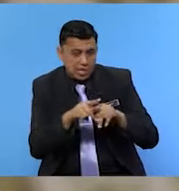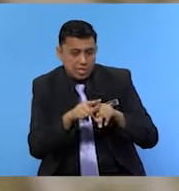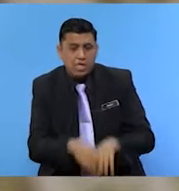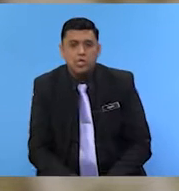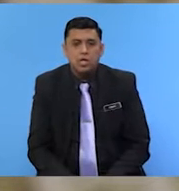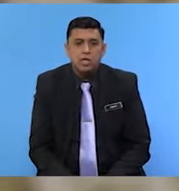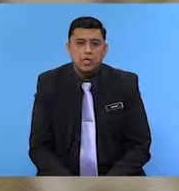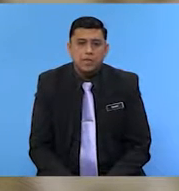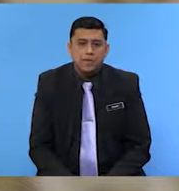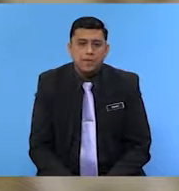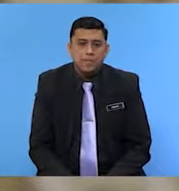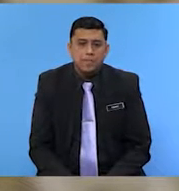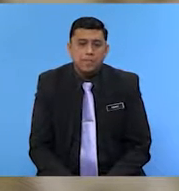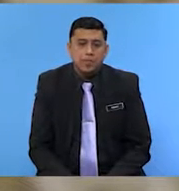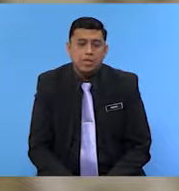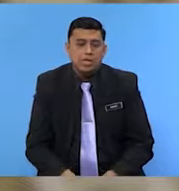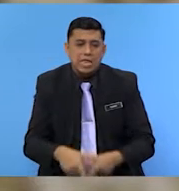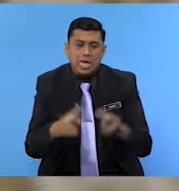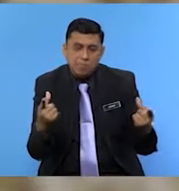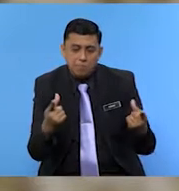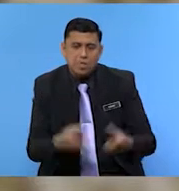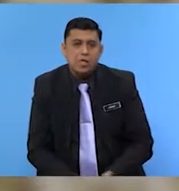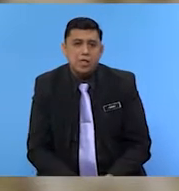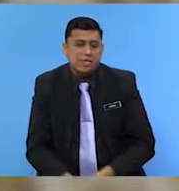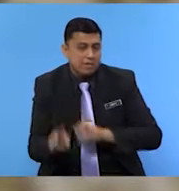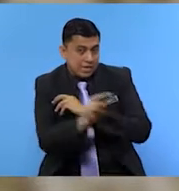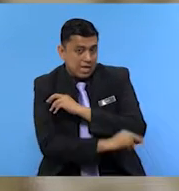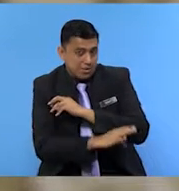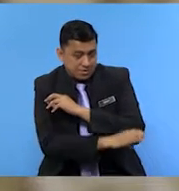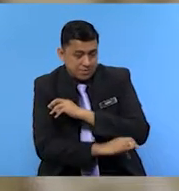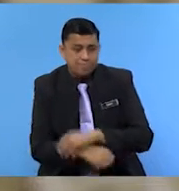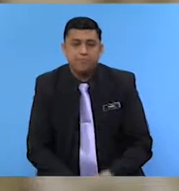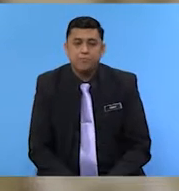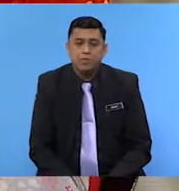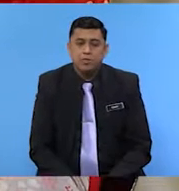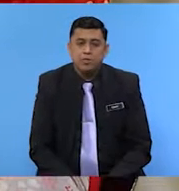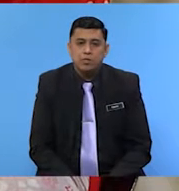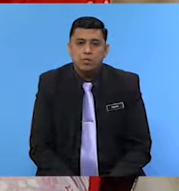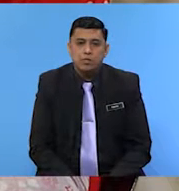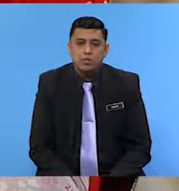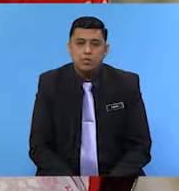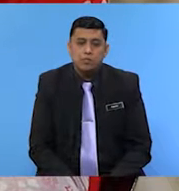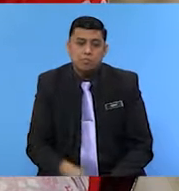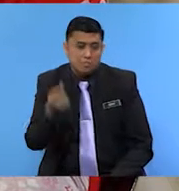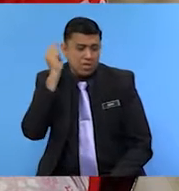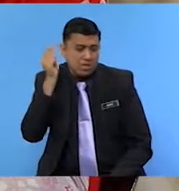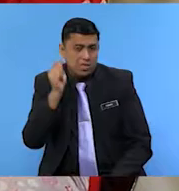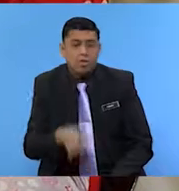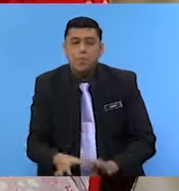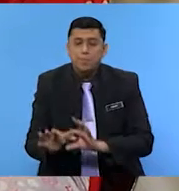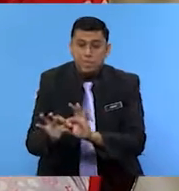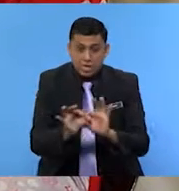utama berbanding kepentingan kaum, kepentingan nasional itu sendiri. Baik, Cikgu Roslinda. Tadi itu ialah berkaitan